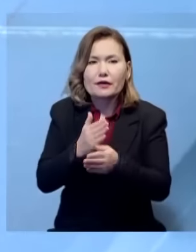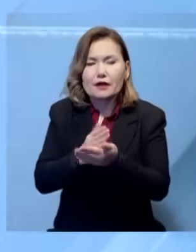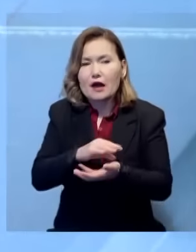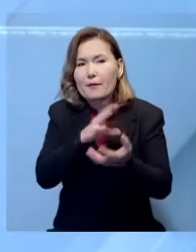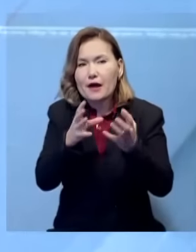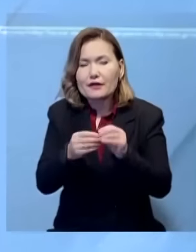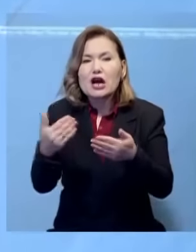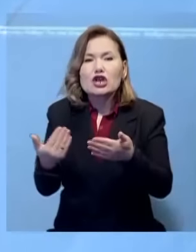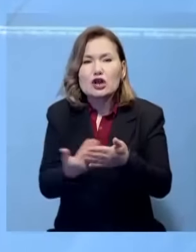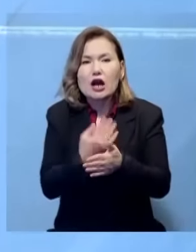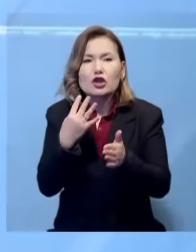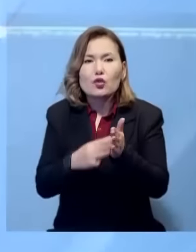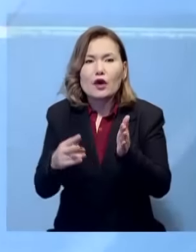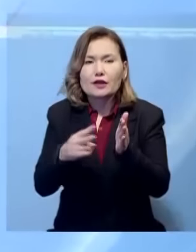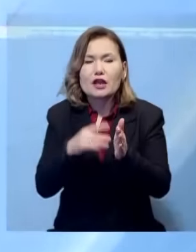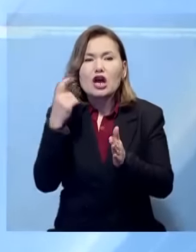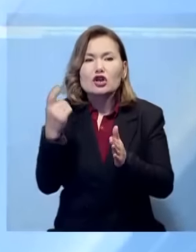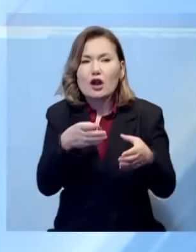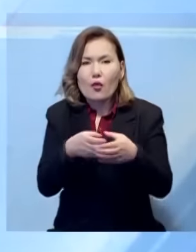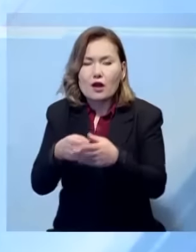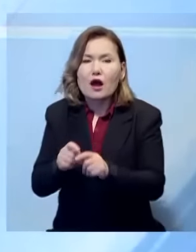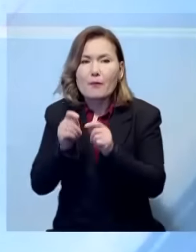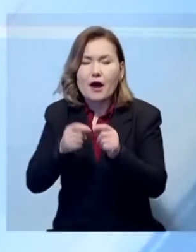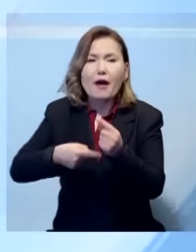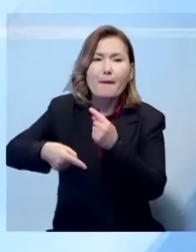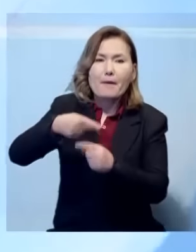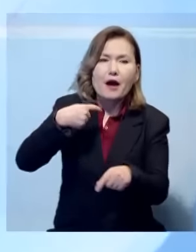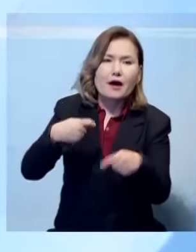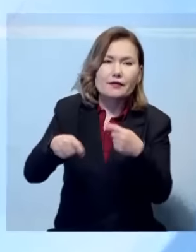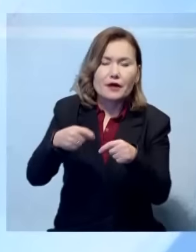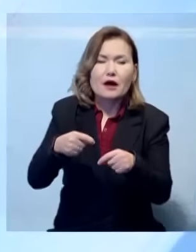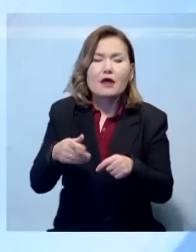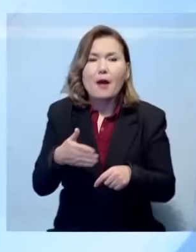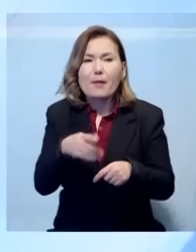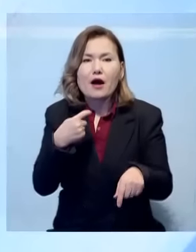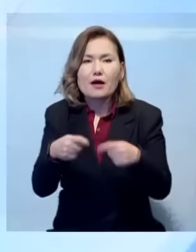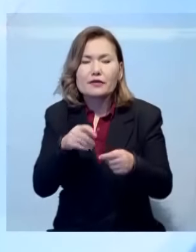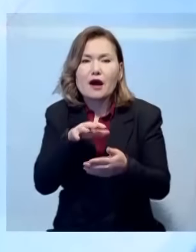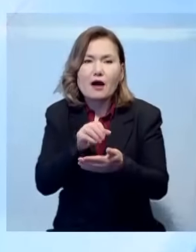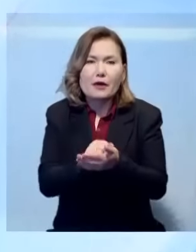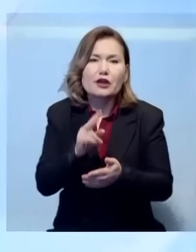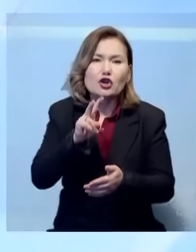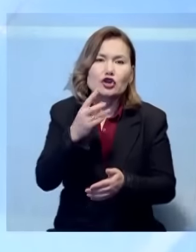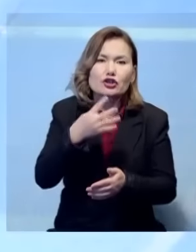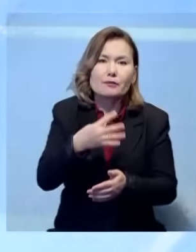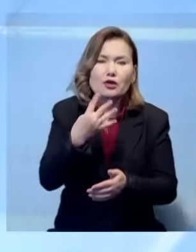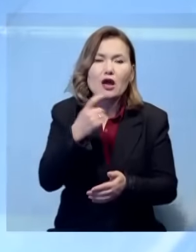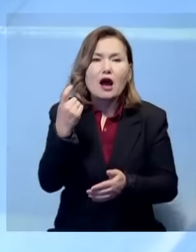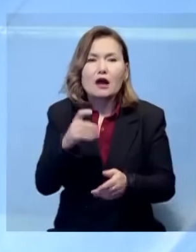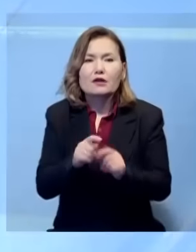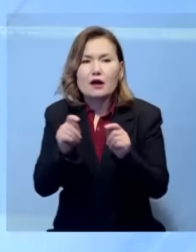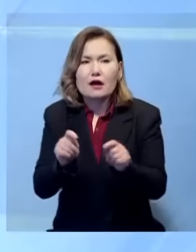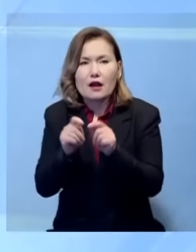Соның нәтижесінде жаңадан 97 шаруашылық ашылып, тауарлы балық өсірумен айналысатындардың саны 224-ке жетті. Өңірде